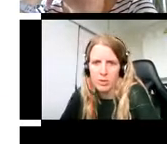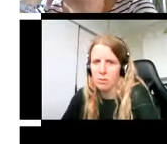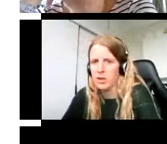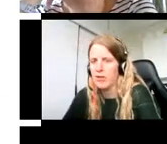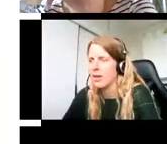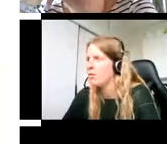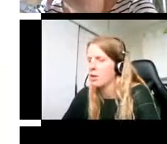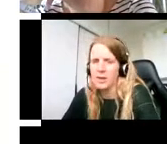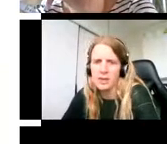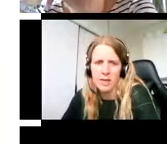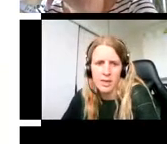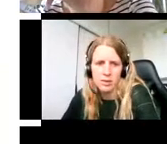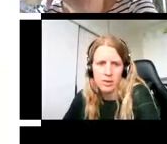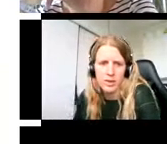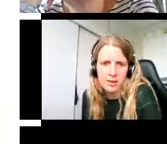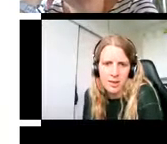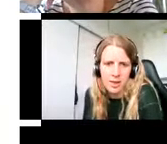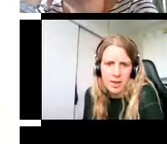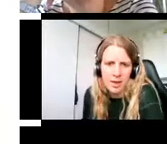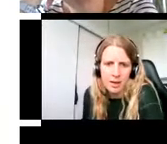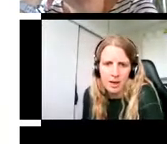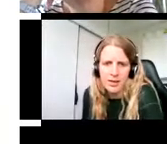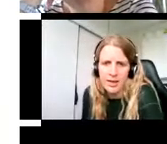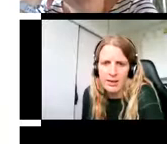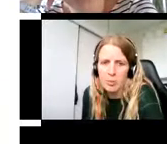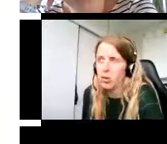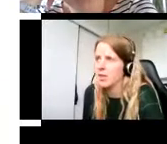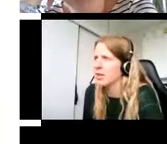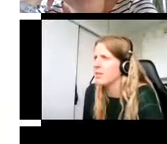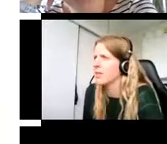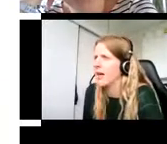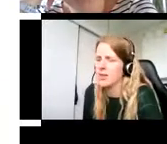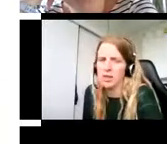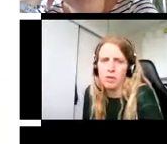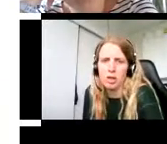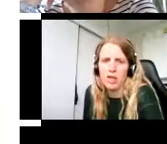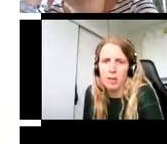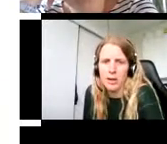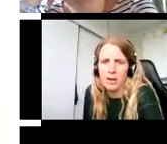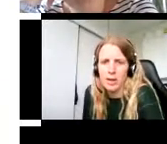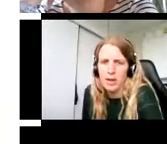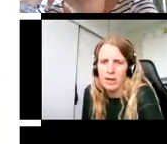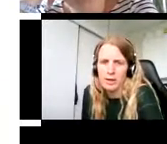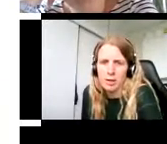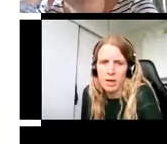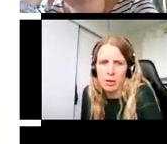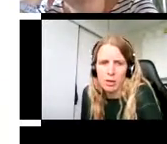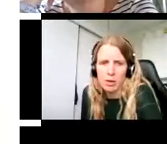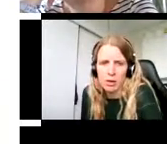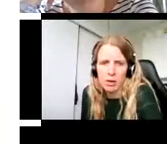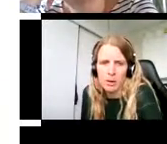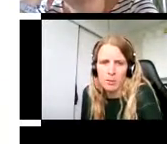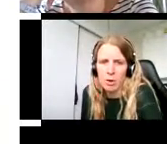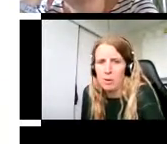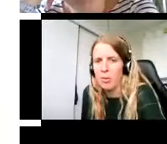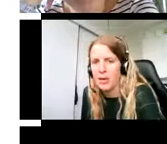en om zelf eigenlijk invulling te geven aan hun vakantie. En uiteraard heb ook zeker en vast aandacht voor kwetsbare kinderen en